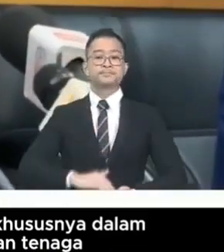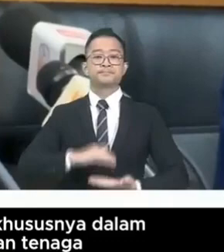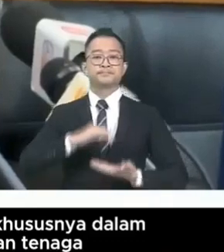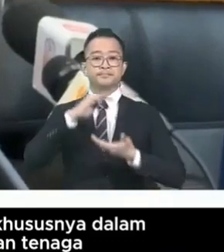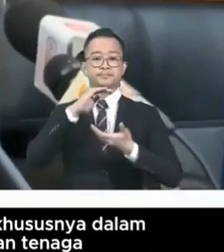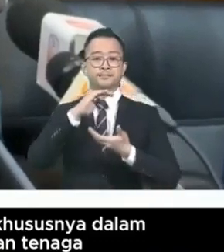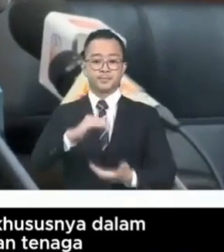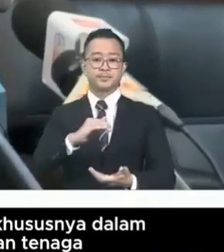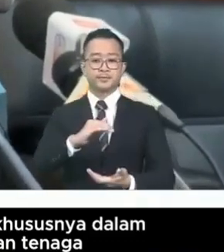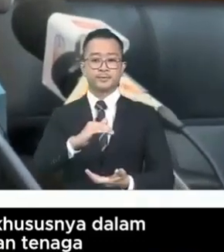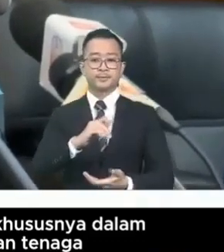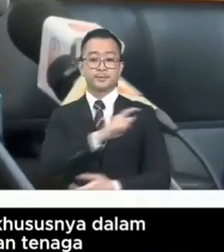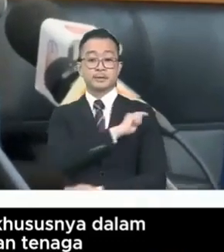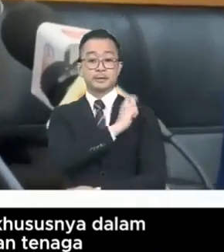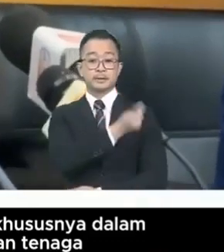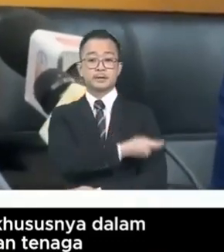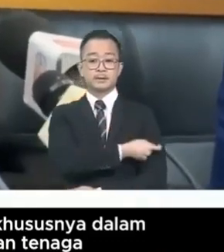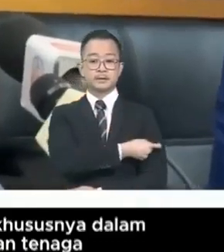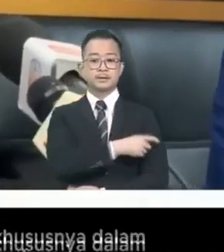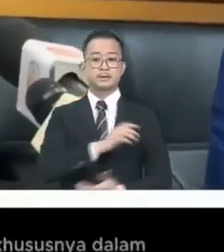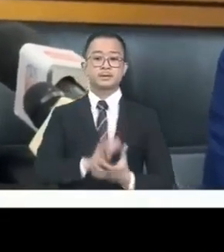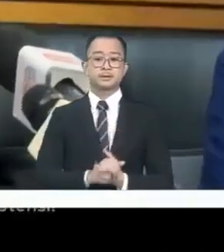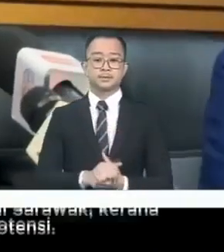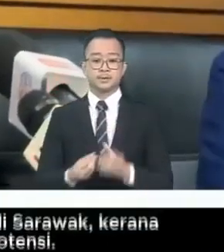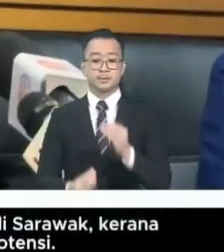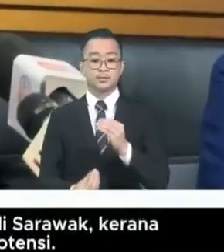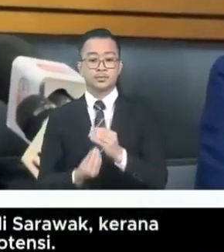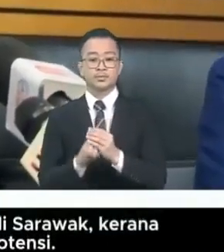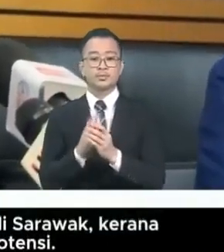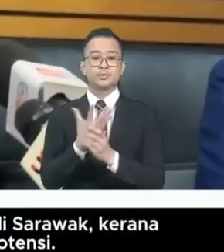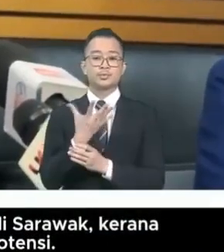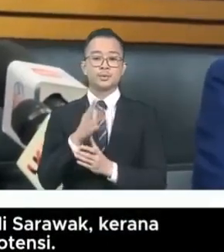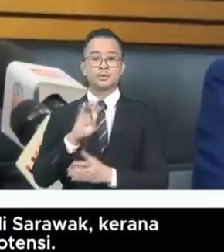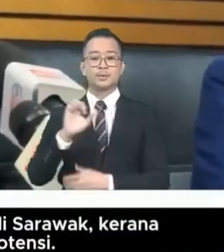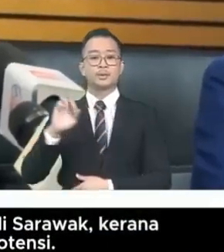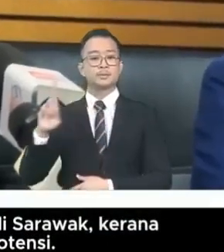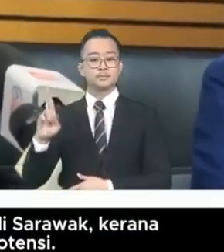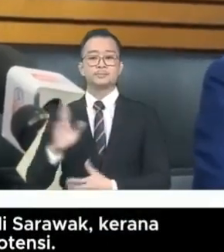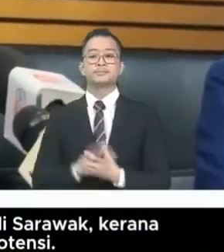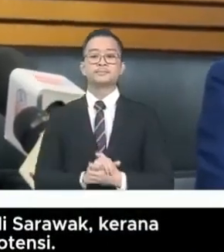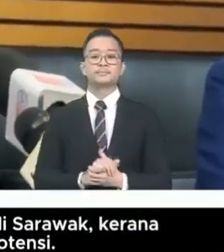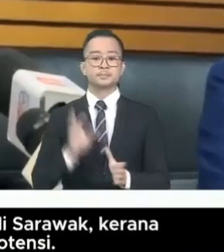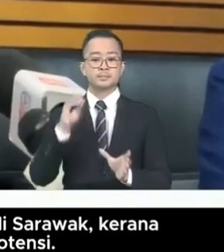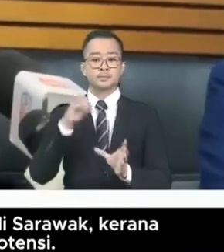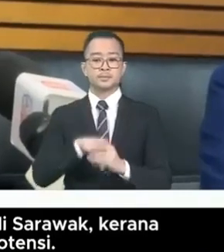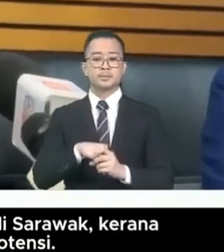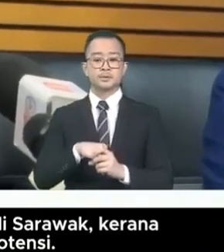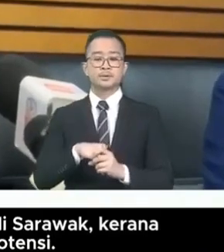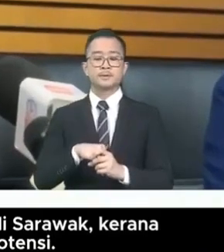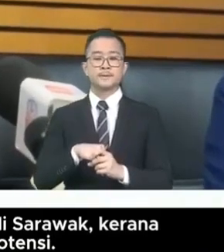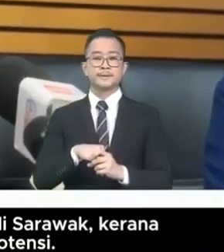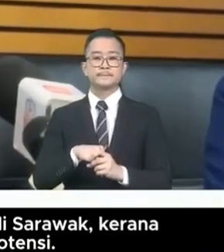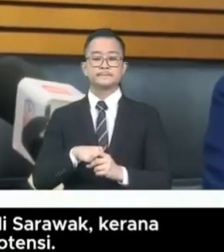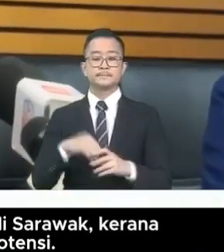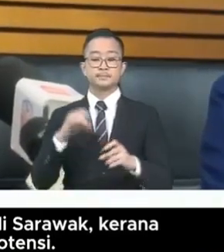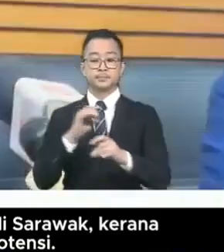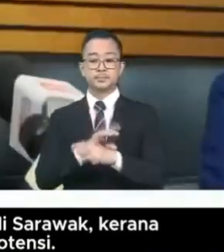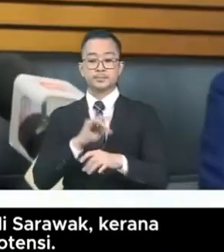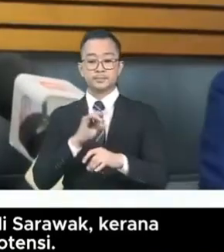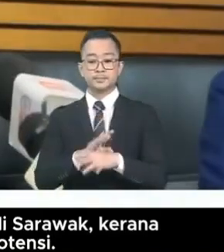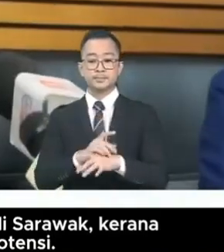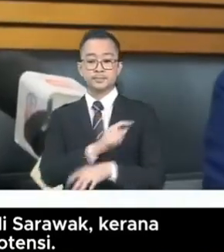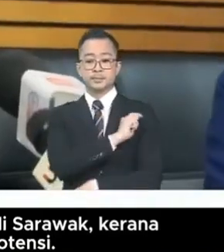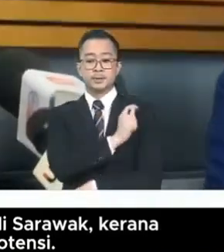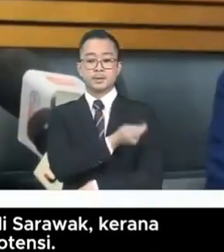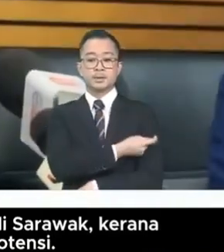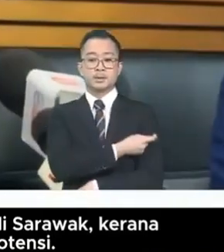you know, supplying our energy from renewable source. And we are going to boost up our energy